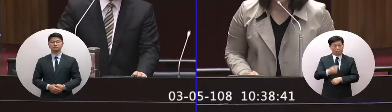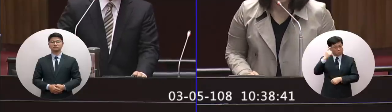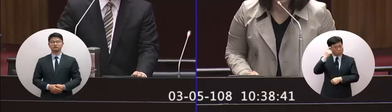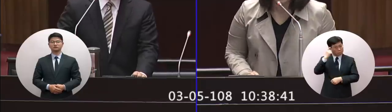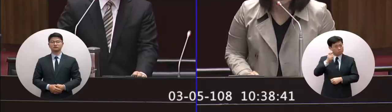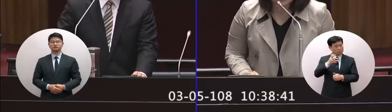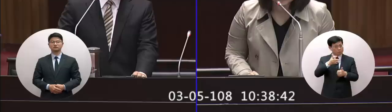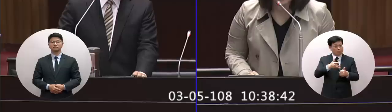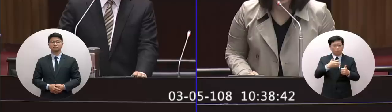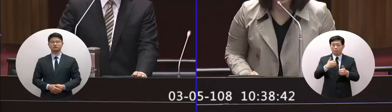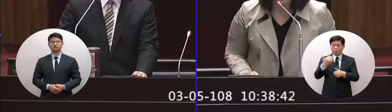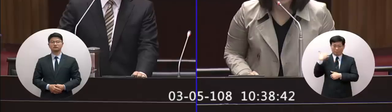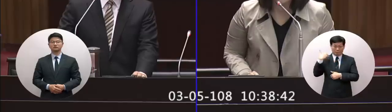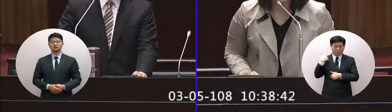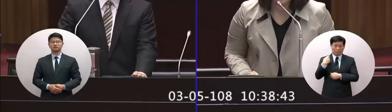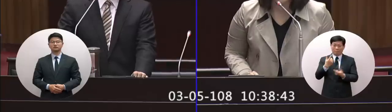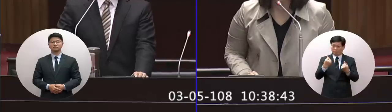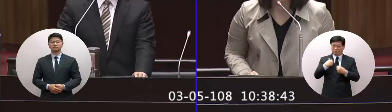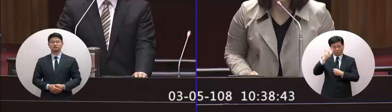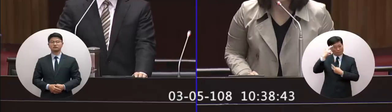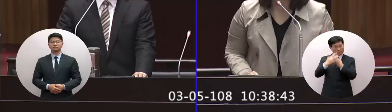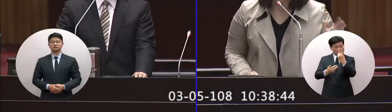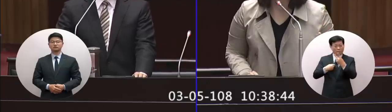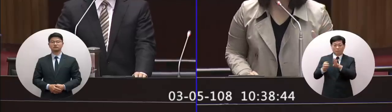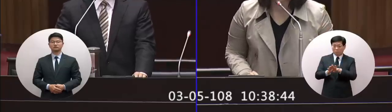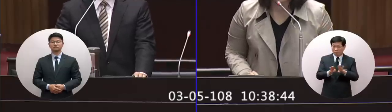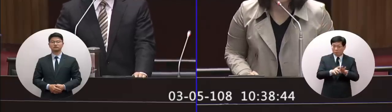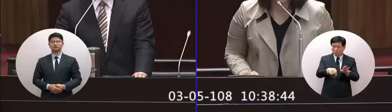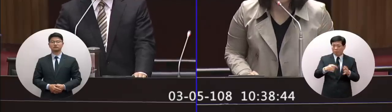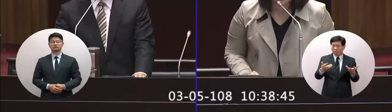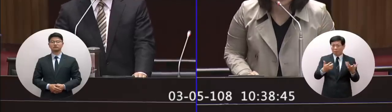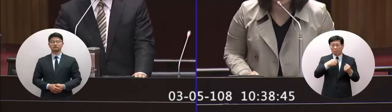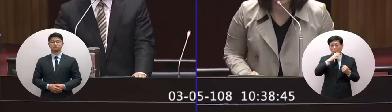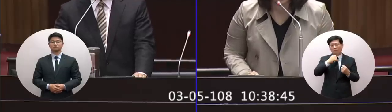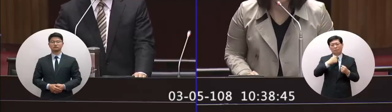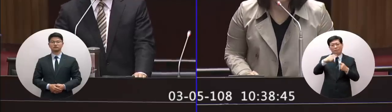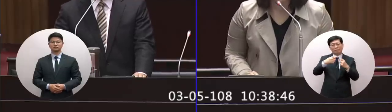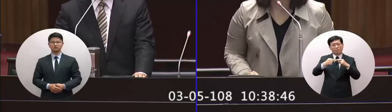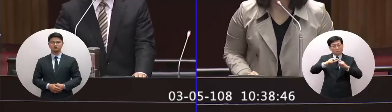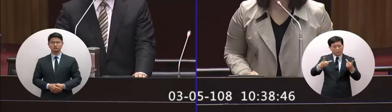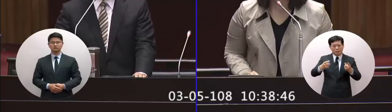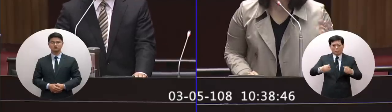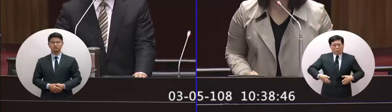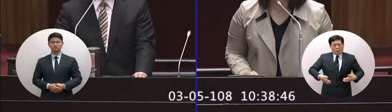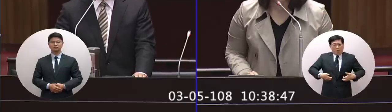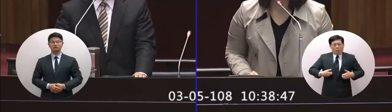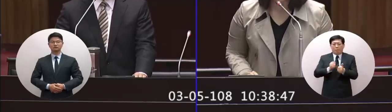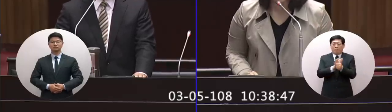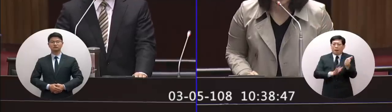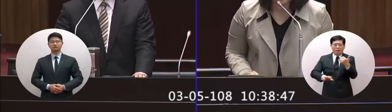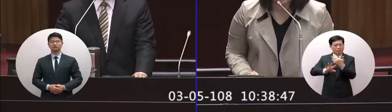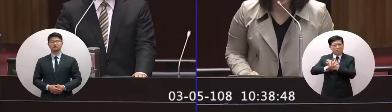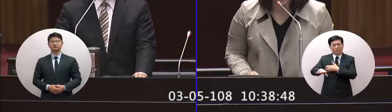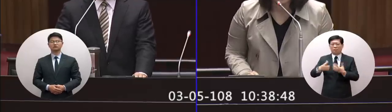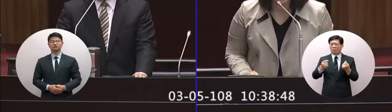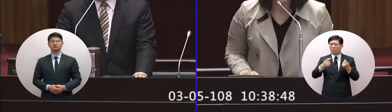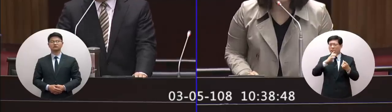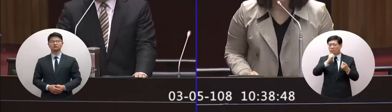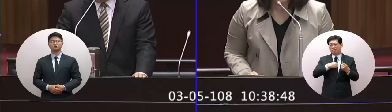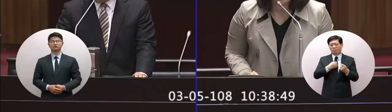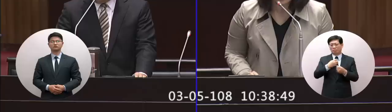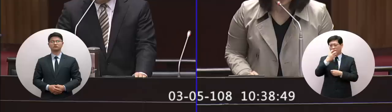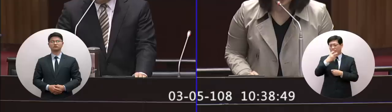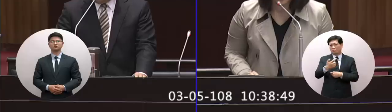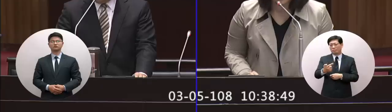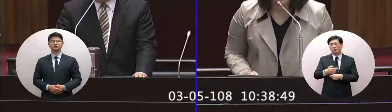要提醒的是，过去一例一修年金改革，其实很多爆冲式的这种一个的修法，其实都造成外界很大的一个后遗